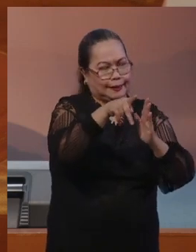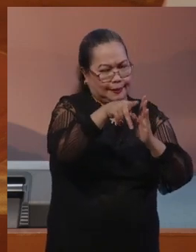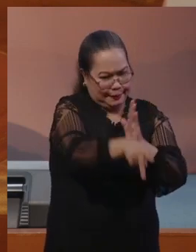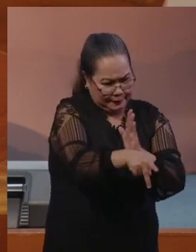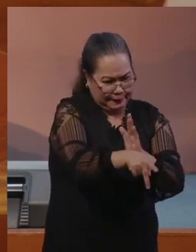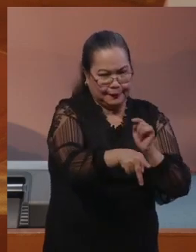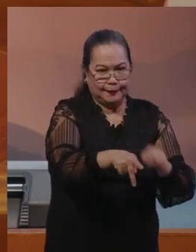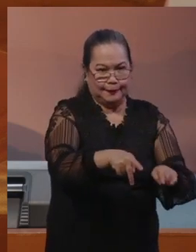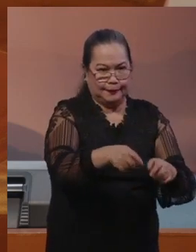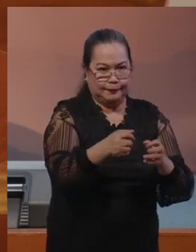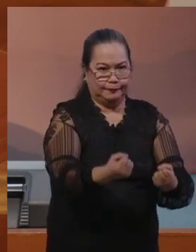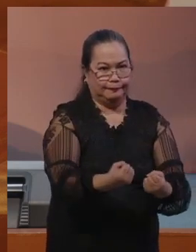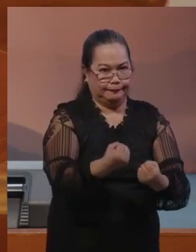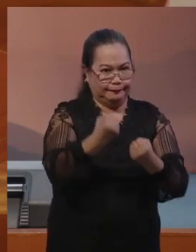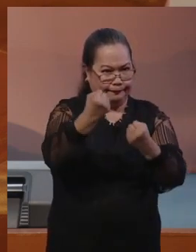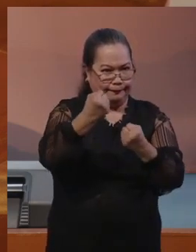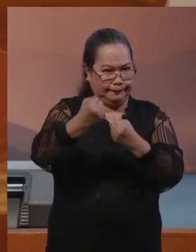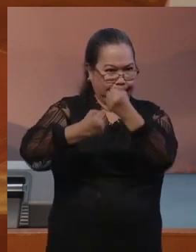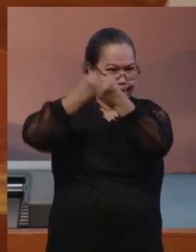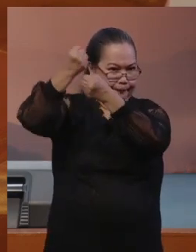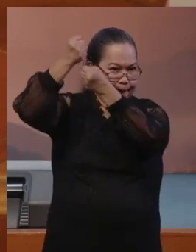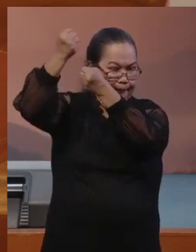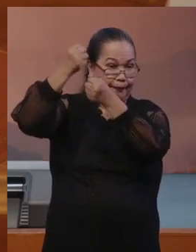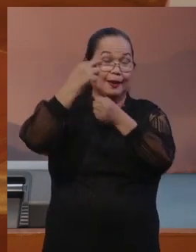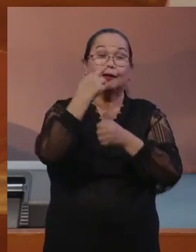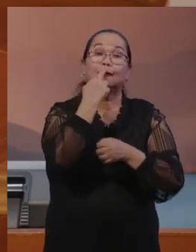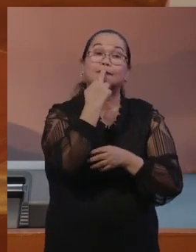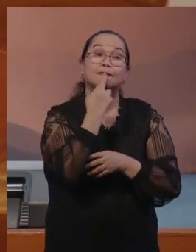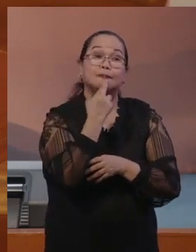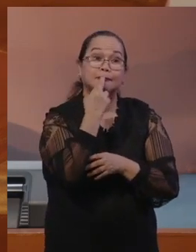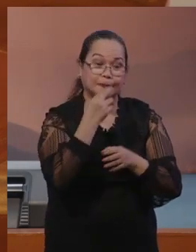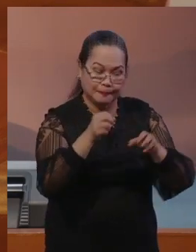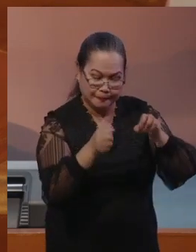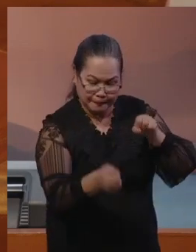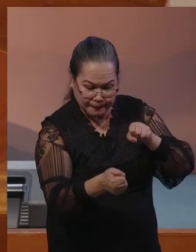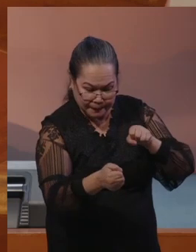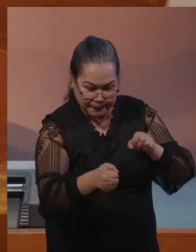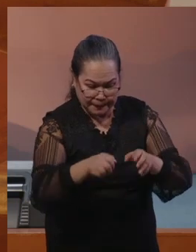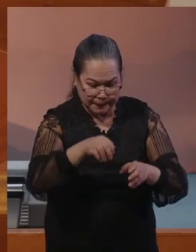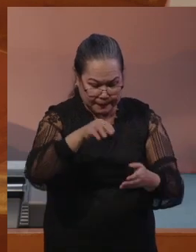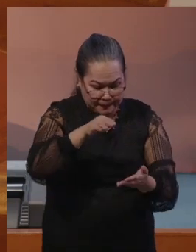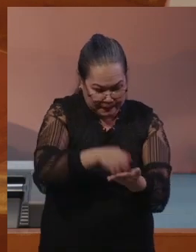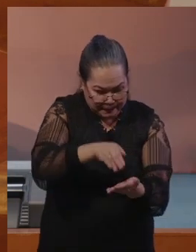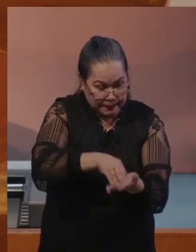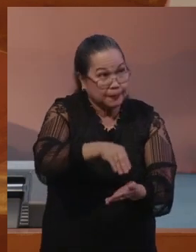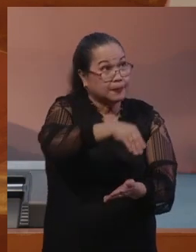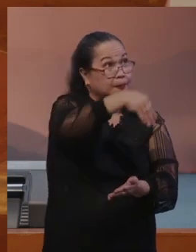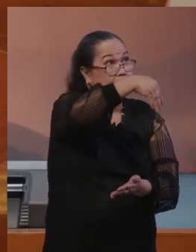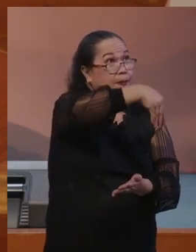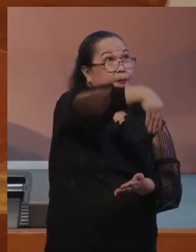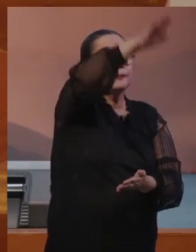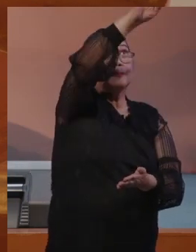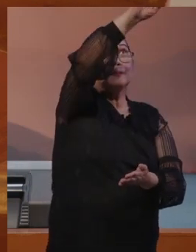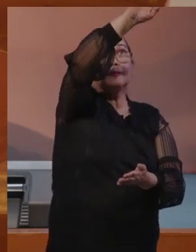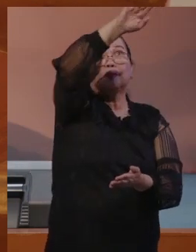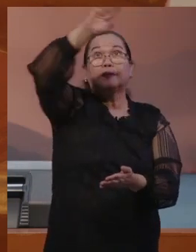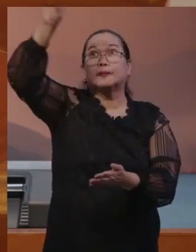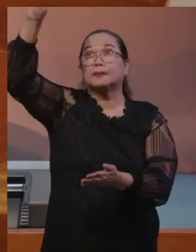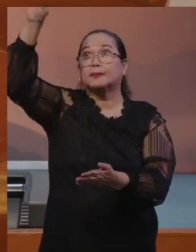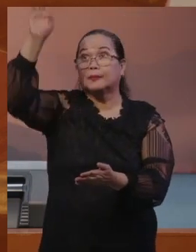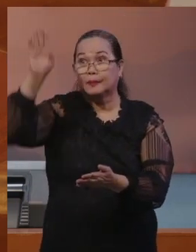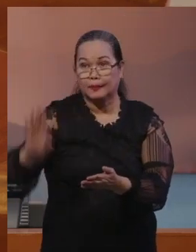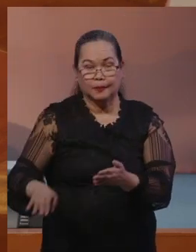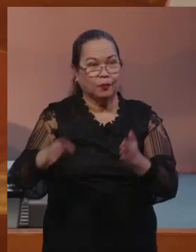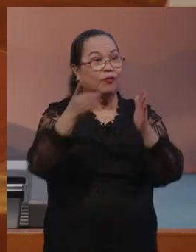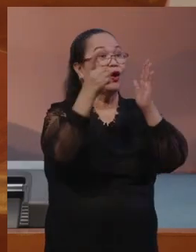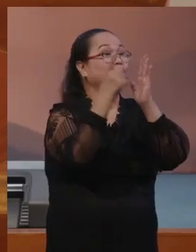will sacrifice that lamb. At yung dugo, ilalagay nyo sa doorpost ng inyong bahay, ng pintuan ng inyong bahay.